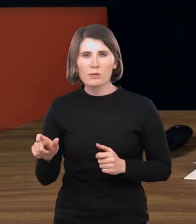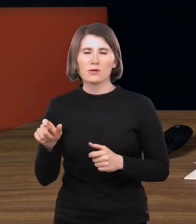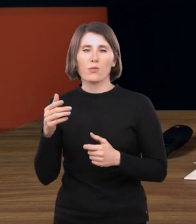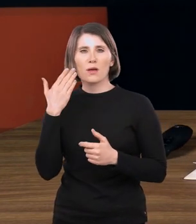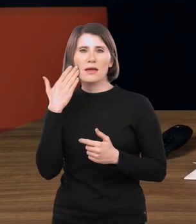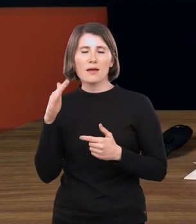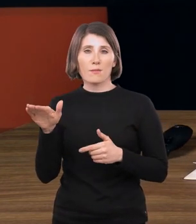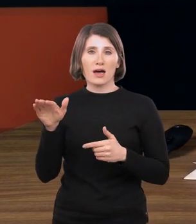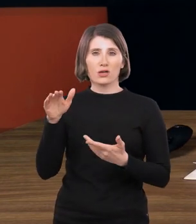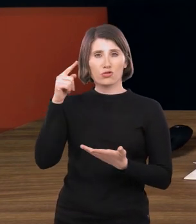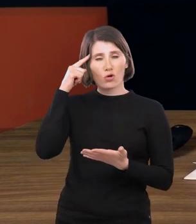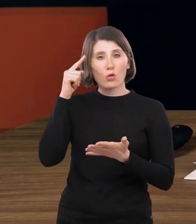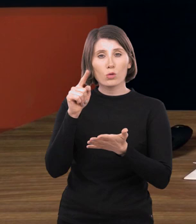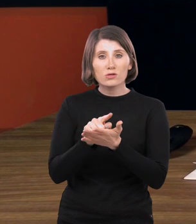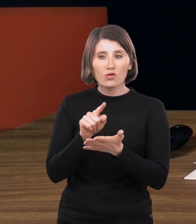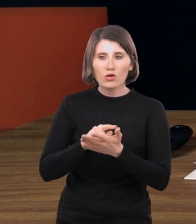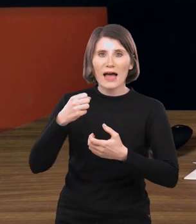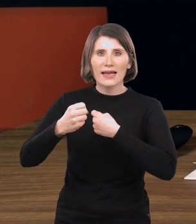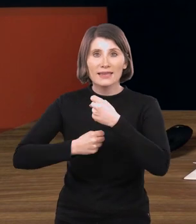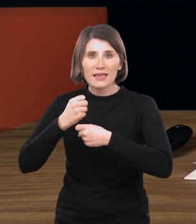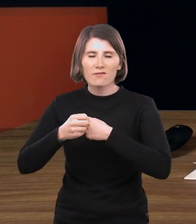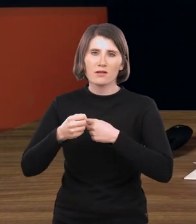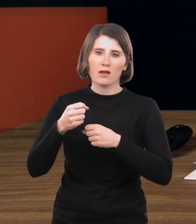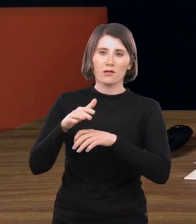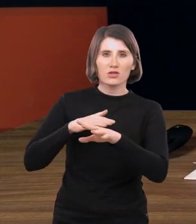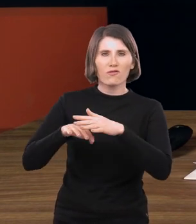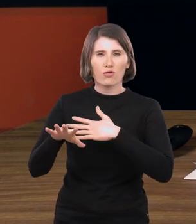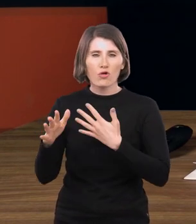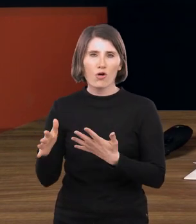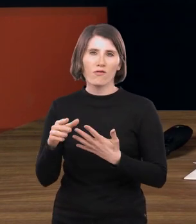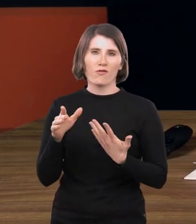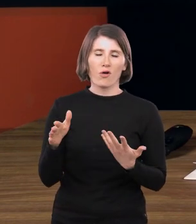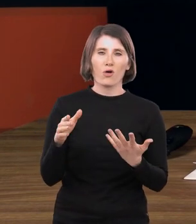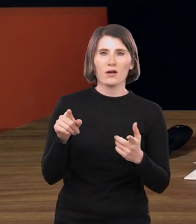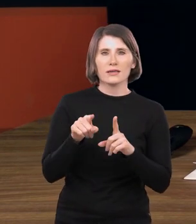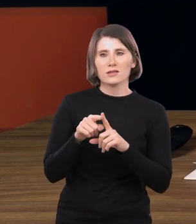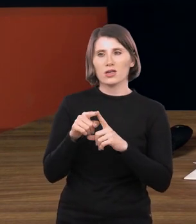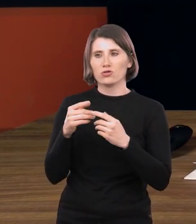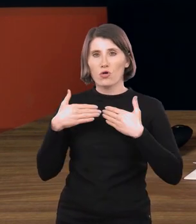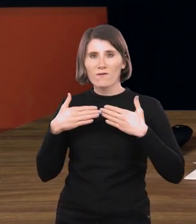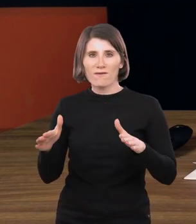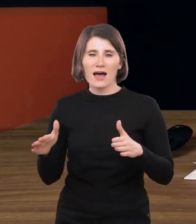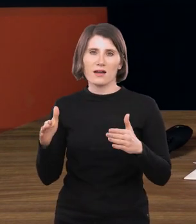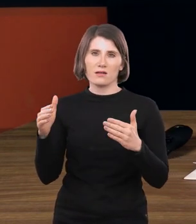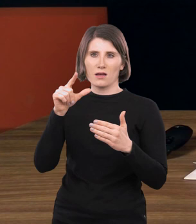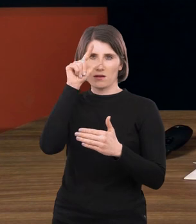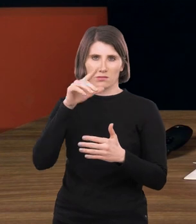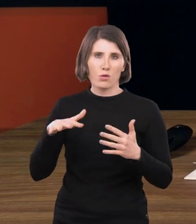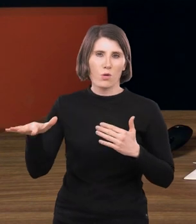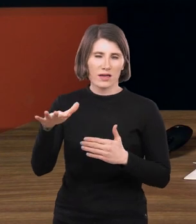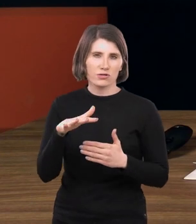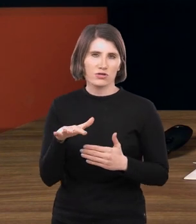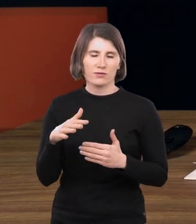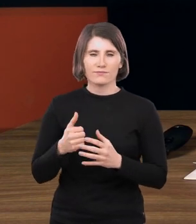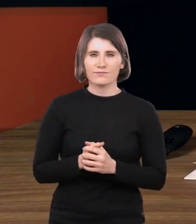bardzo aktywne zawodowo, aktywne interpersonalnie, aktywne społecznie. Najważniejsze jest